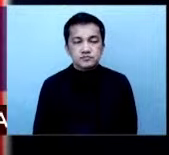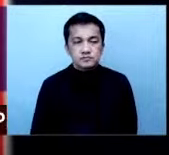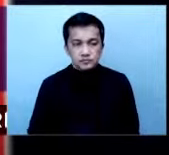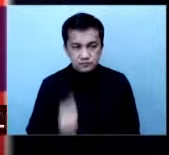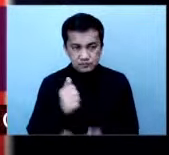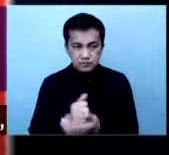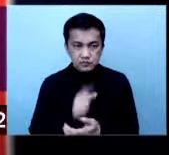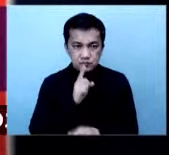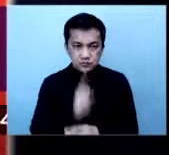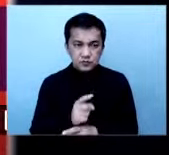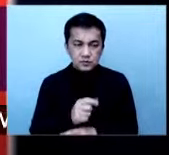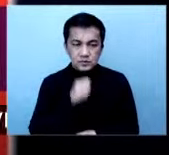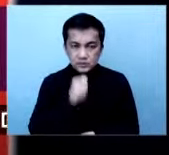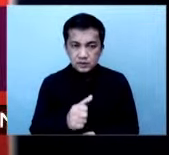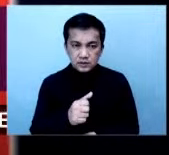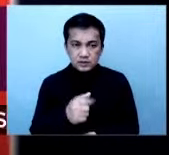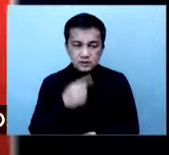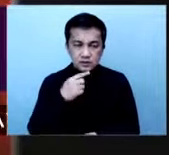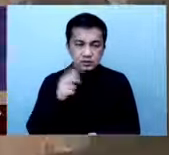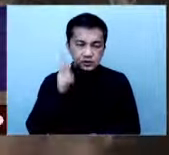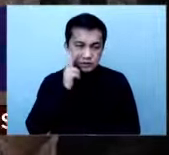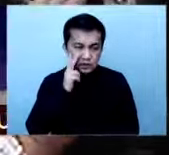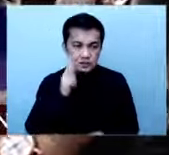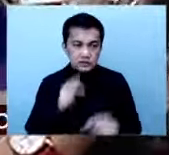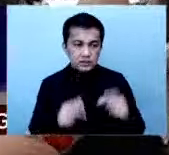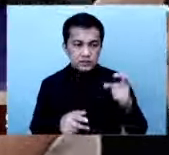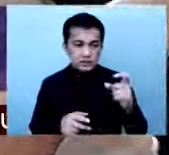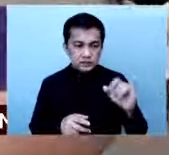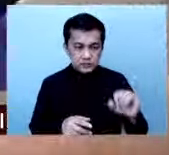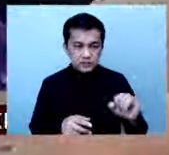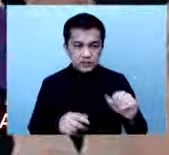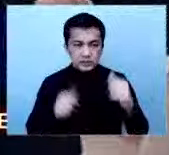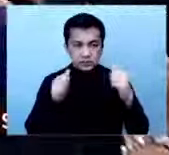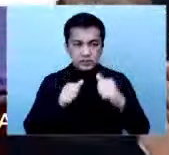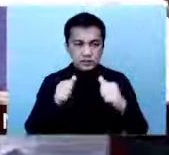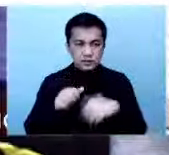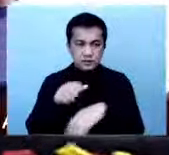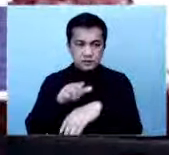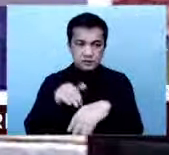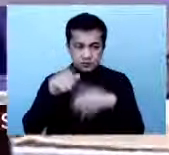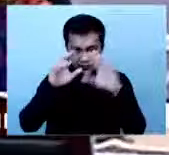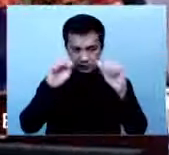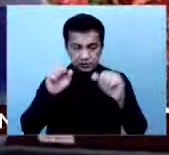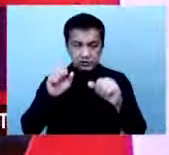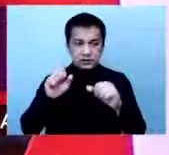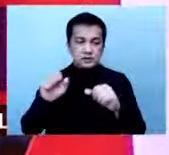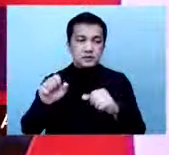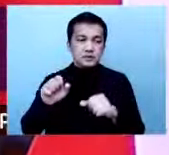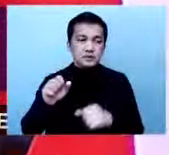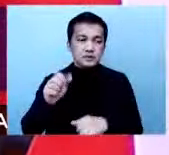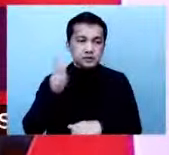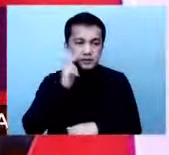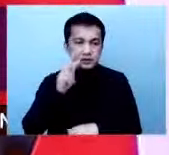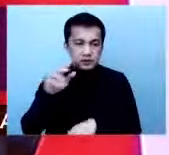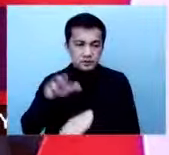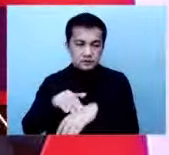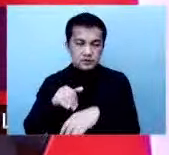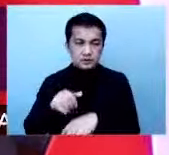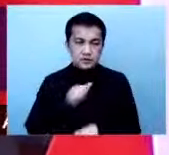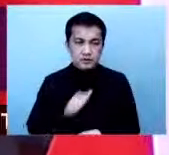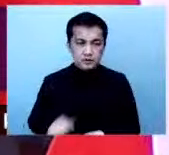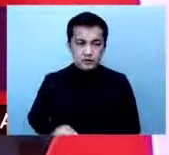ba talaga o hindi ang Duterte Shi agreement ipinatawag na ni Pangulong Marcos sa Chinese ambassador to the Philippines Wang